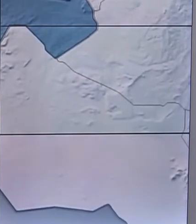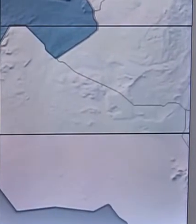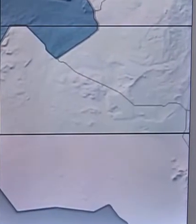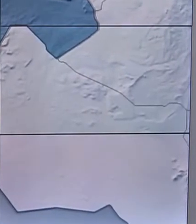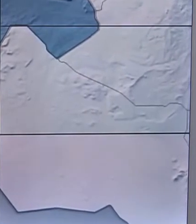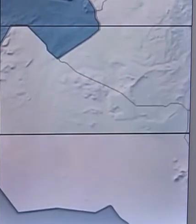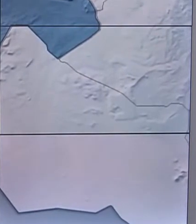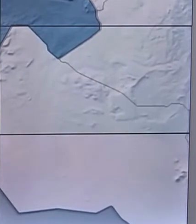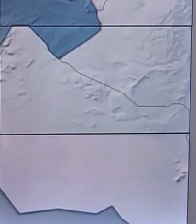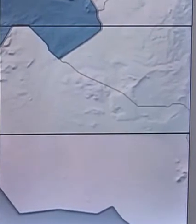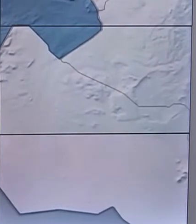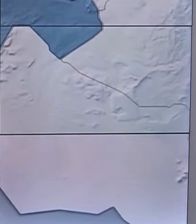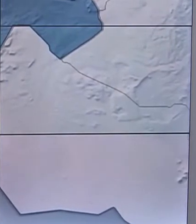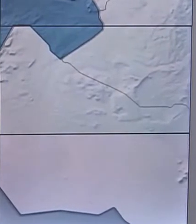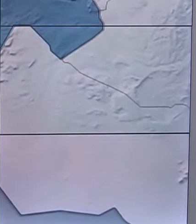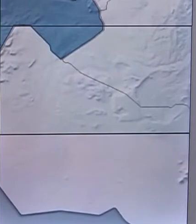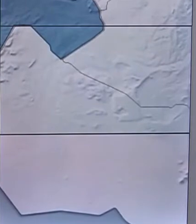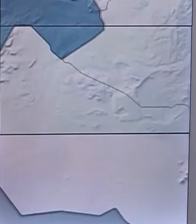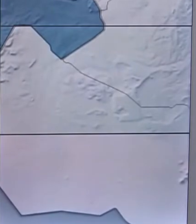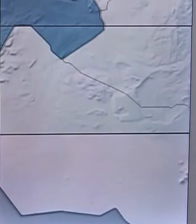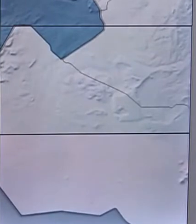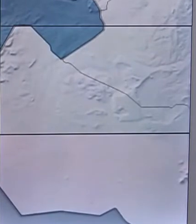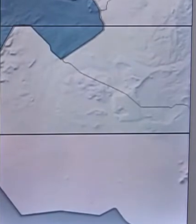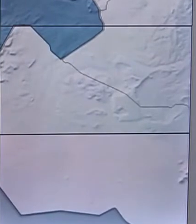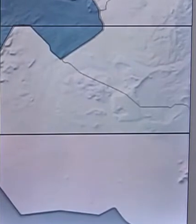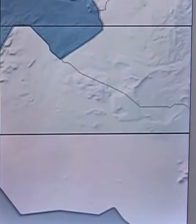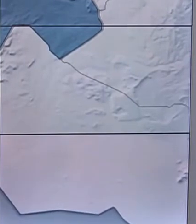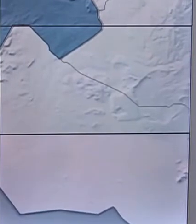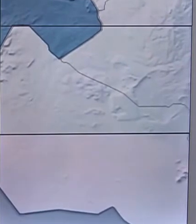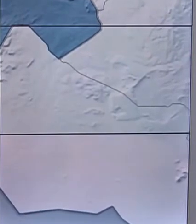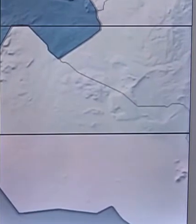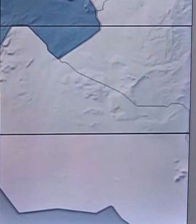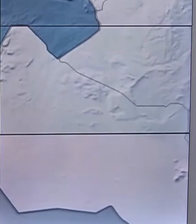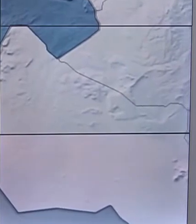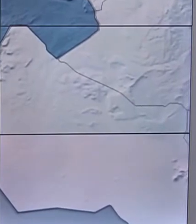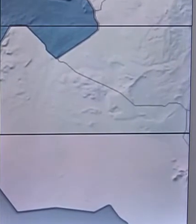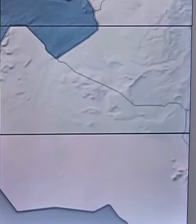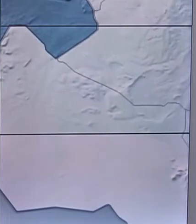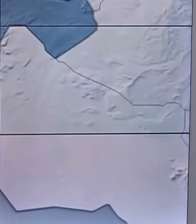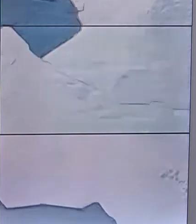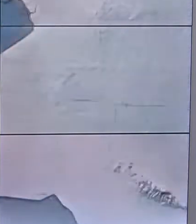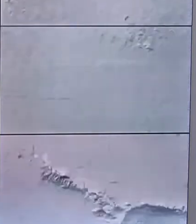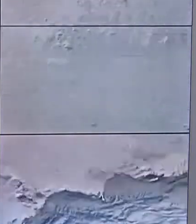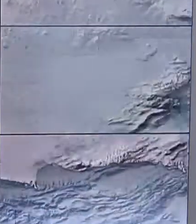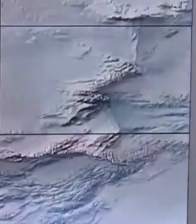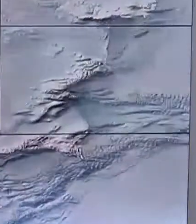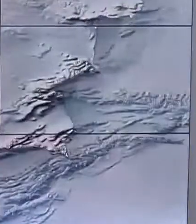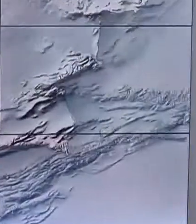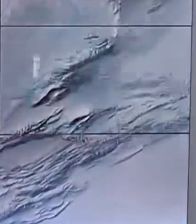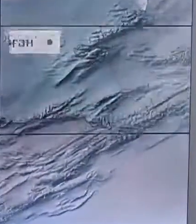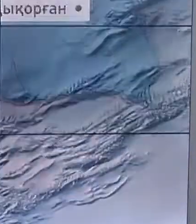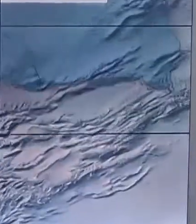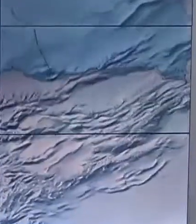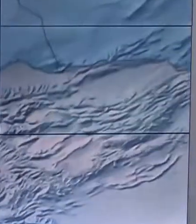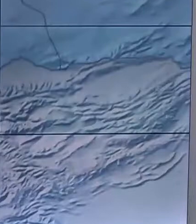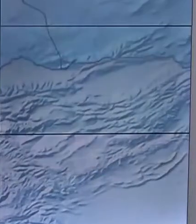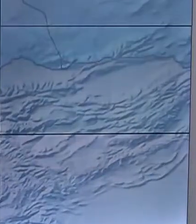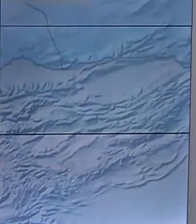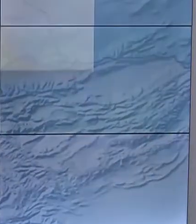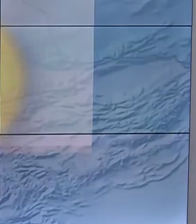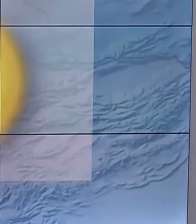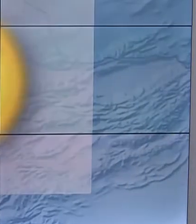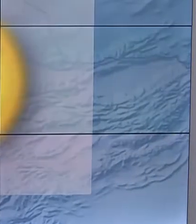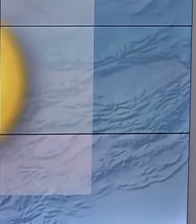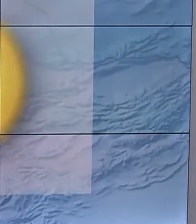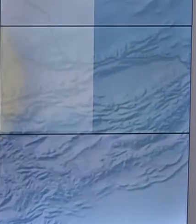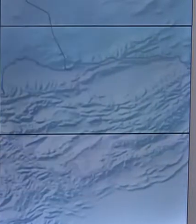7, түнде 11 градус суықты көрсетеді. Ақтауда күндіз 7, түнде 1 градус жылы. Күнгейде күн құбылмалы, Талдықорғанда мәселен